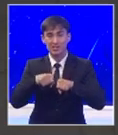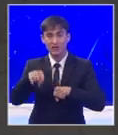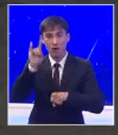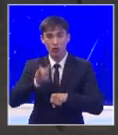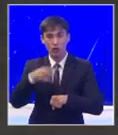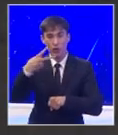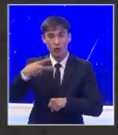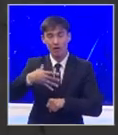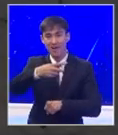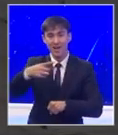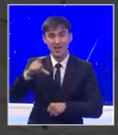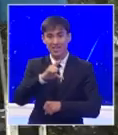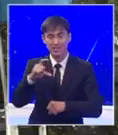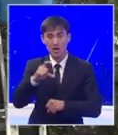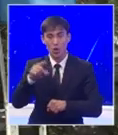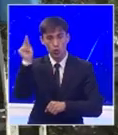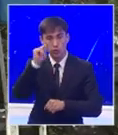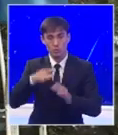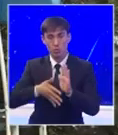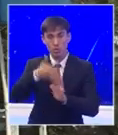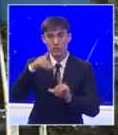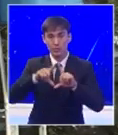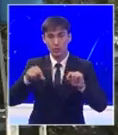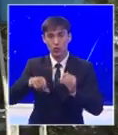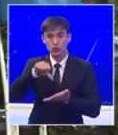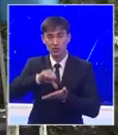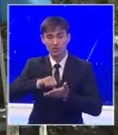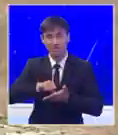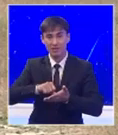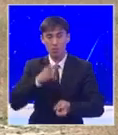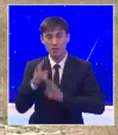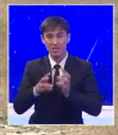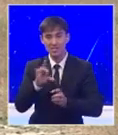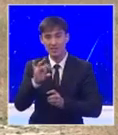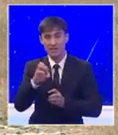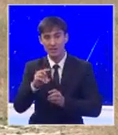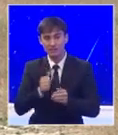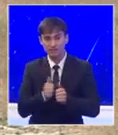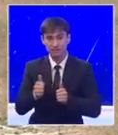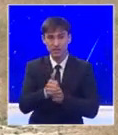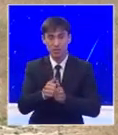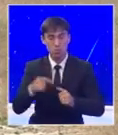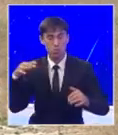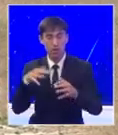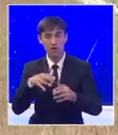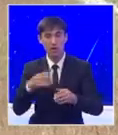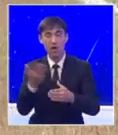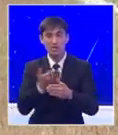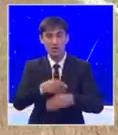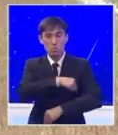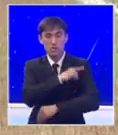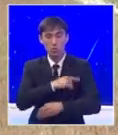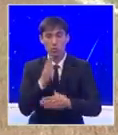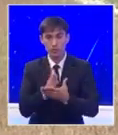второго этажа учебной башни, участвовали в пожарной эстафете, а также проявили себя в боевом развертывании и оказании медицинской помощи.